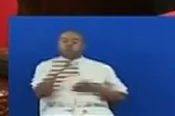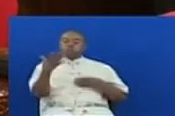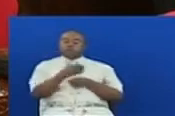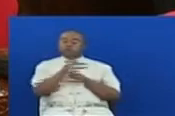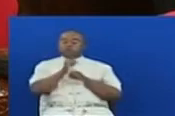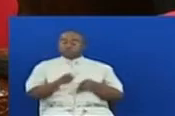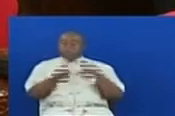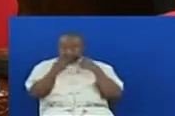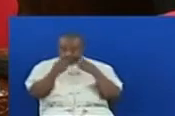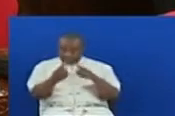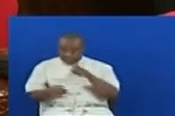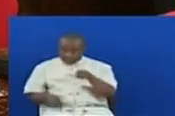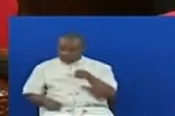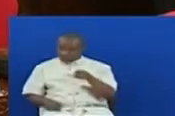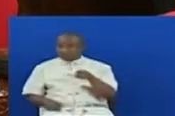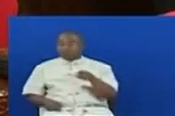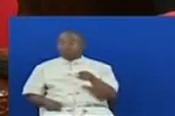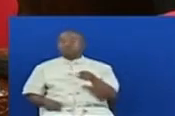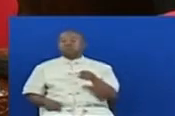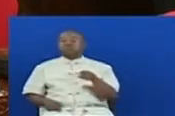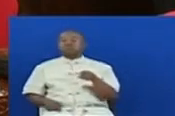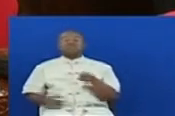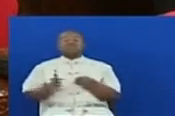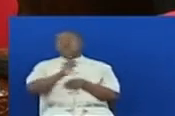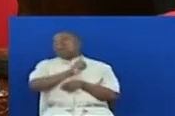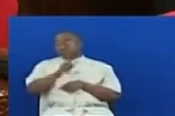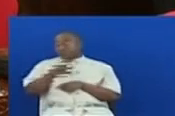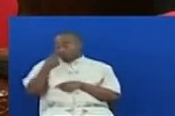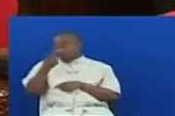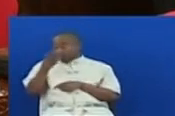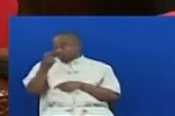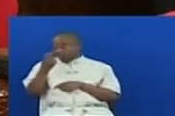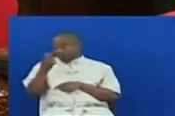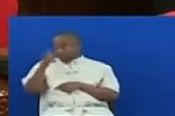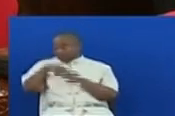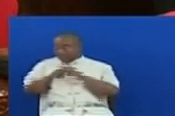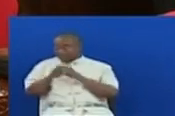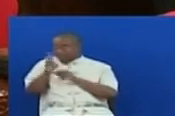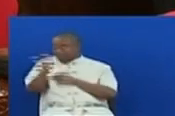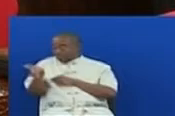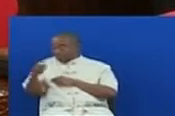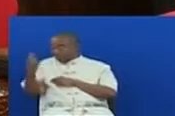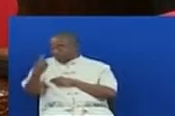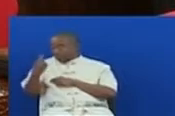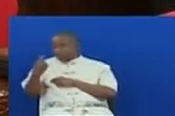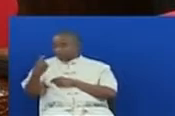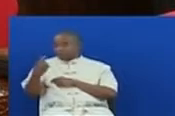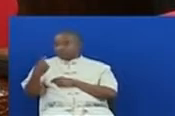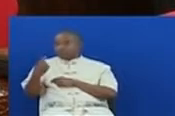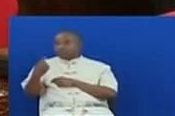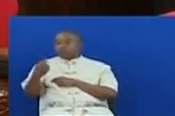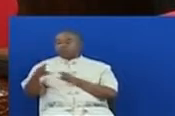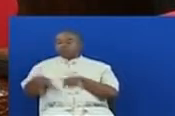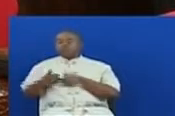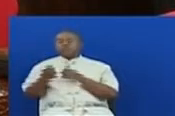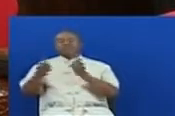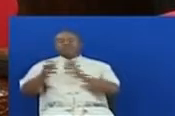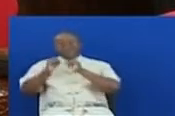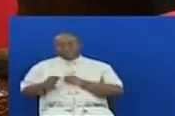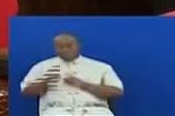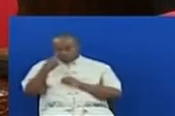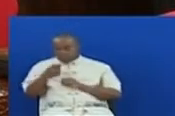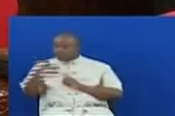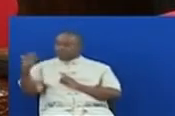yaangaliwe. Haitoshi tu kuangalia fedha ambazo zimefika halmashauri kutumika vizuri, lakini mapato